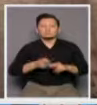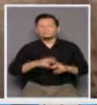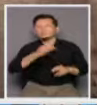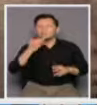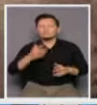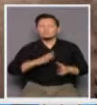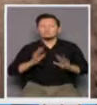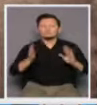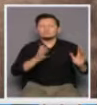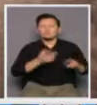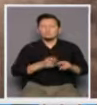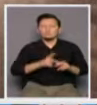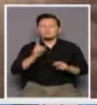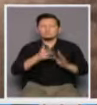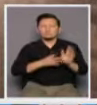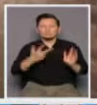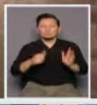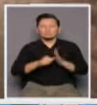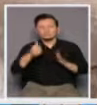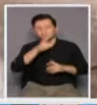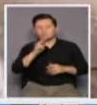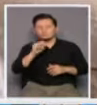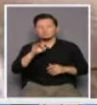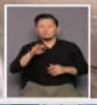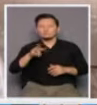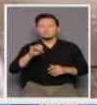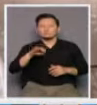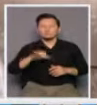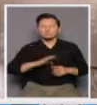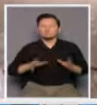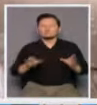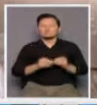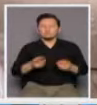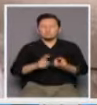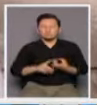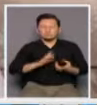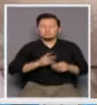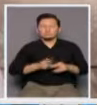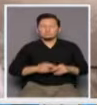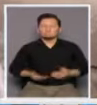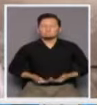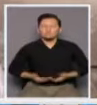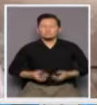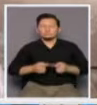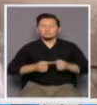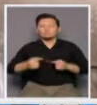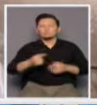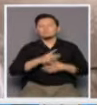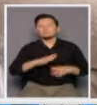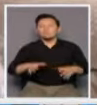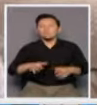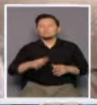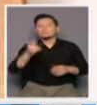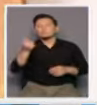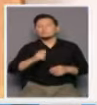бастан кешкен әжей 1936 жылы кәрім мәжитұлымен отау құрған. Бақытты да баянды ғұмыр ұзаққа созылмапты. Ұлы